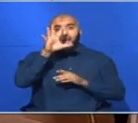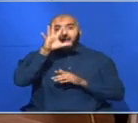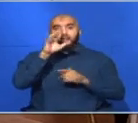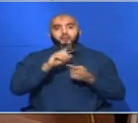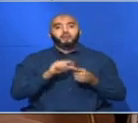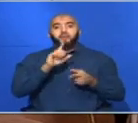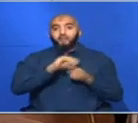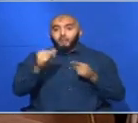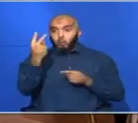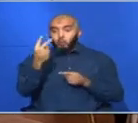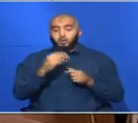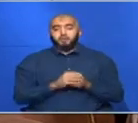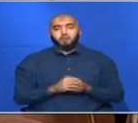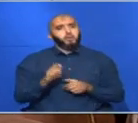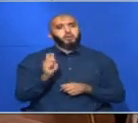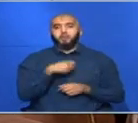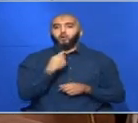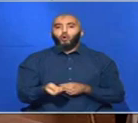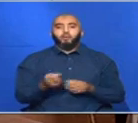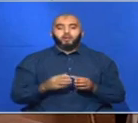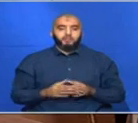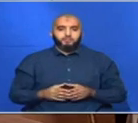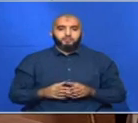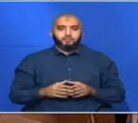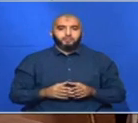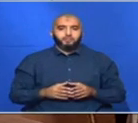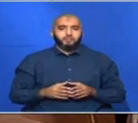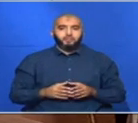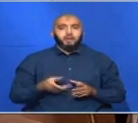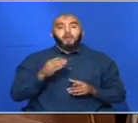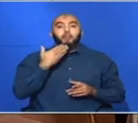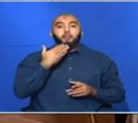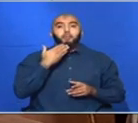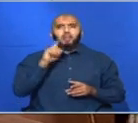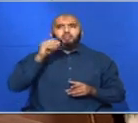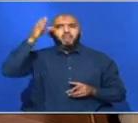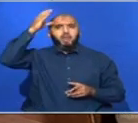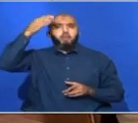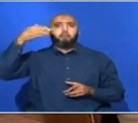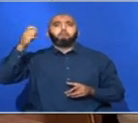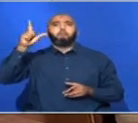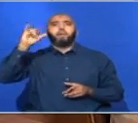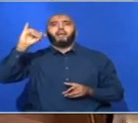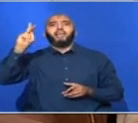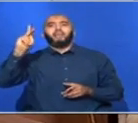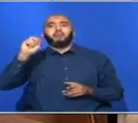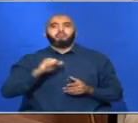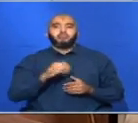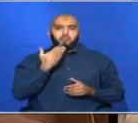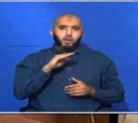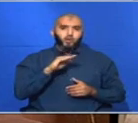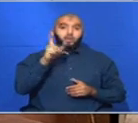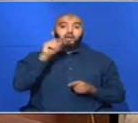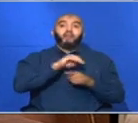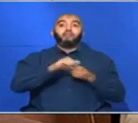ذلك وان كان المالكي يقولون الافضل الافضل ان تقضيه مع كل صلاه خمس صلوات